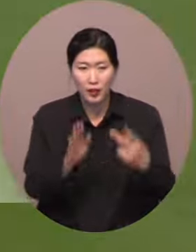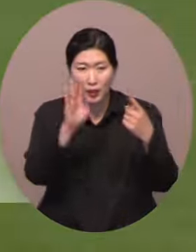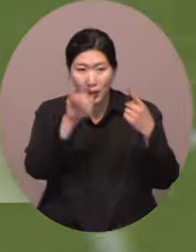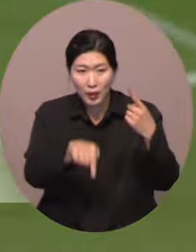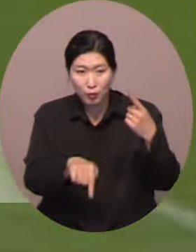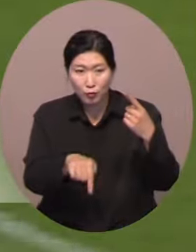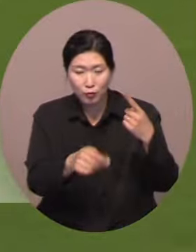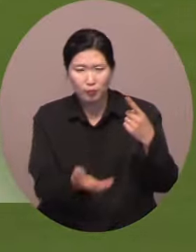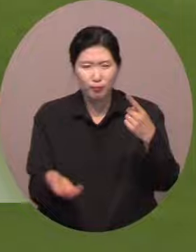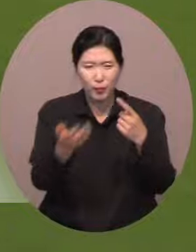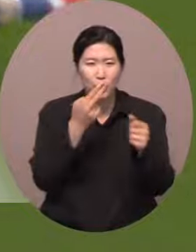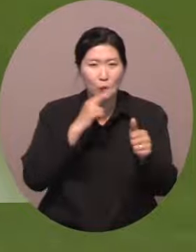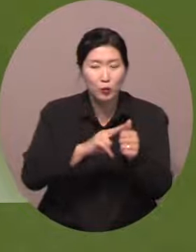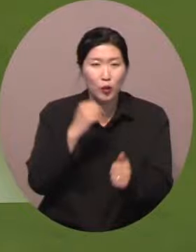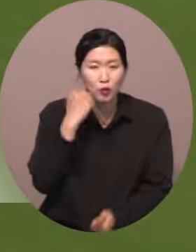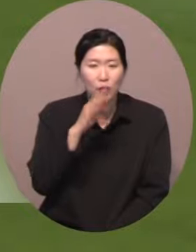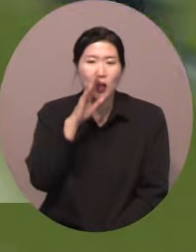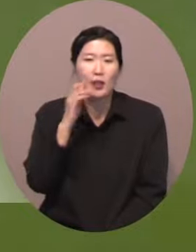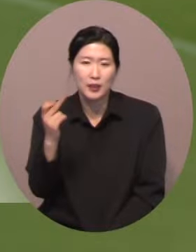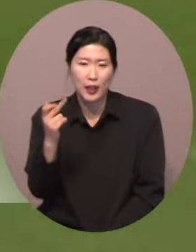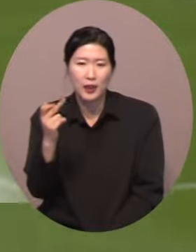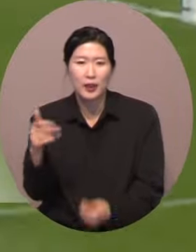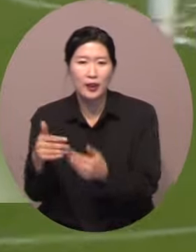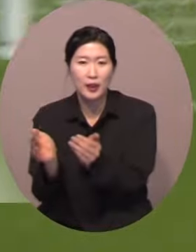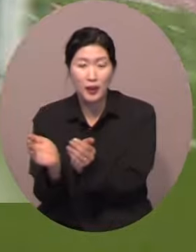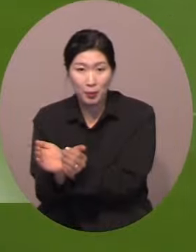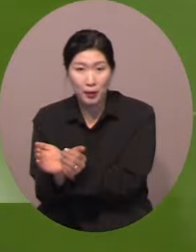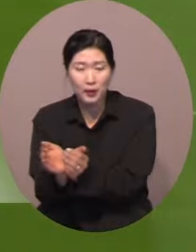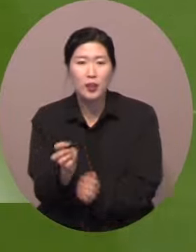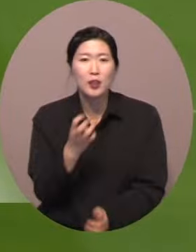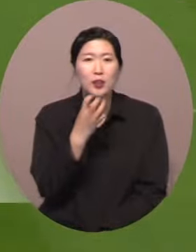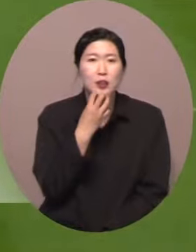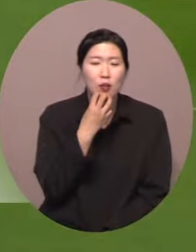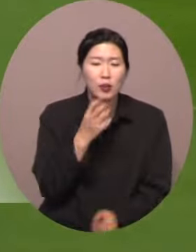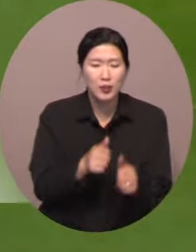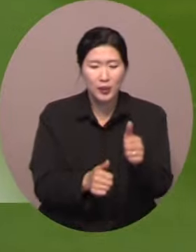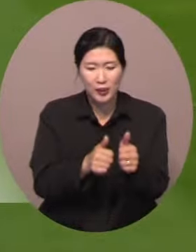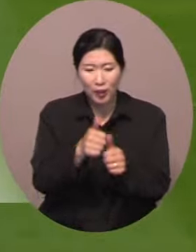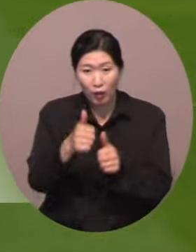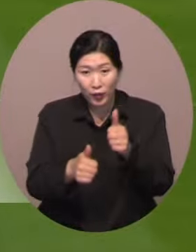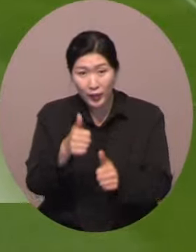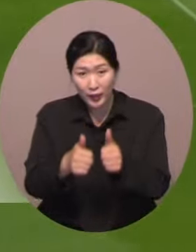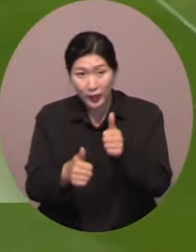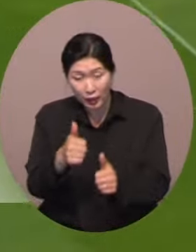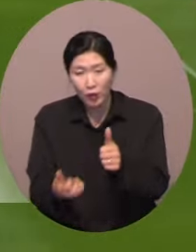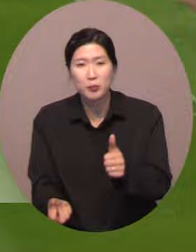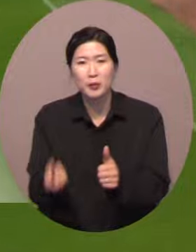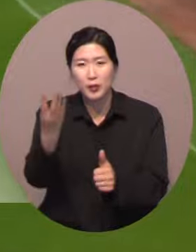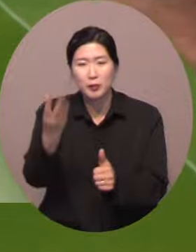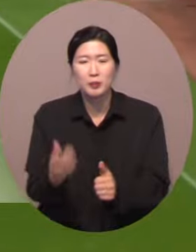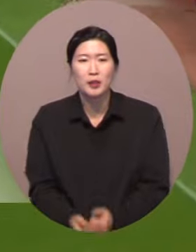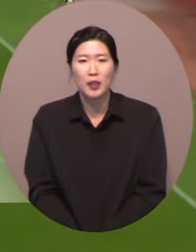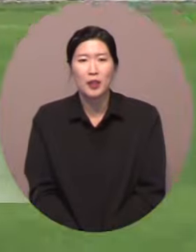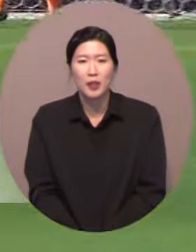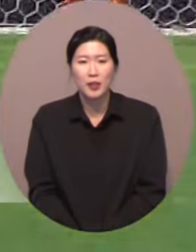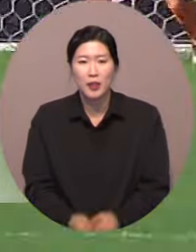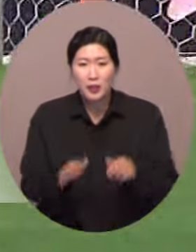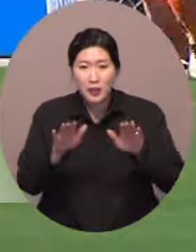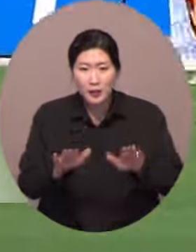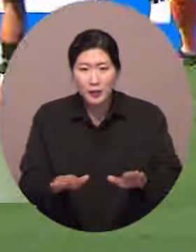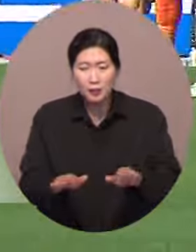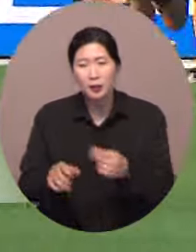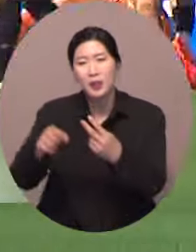충남 아산FC도 3위 서울 이랜드와의 이른바 승점 6점짜리 맞대결에서 승리했습니다. 현재